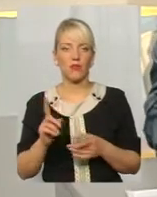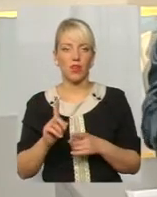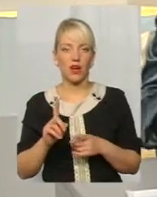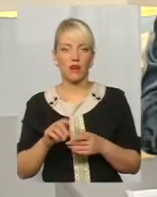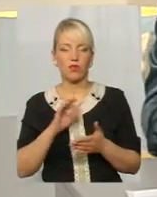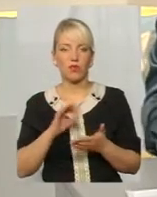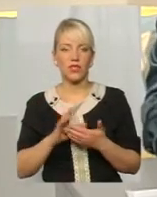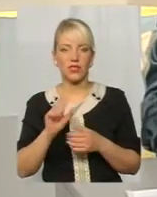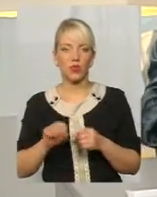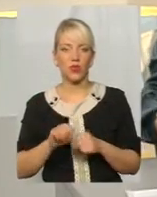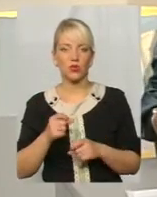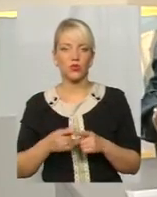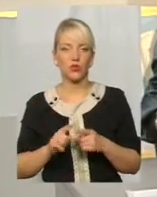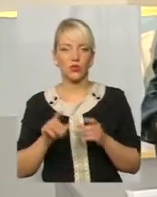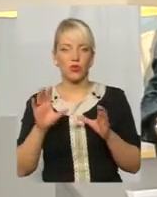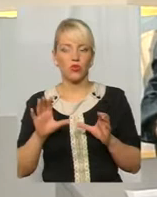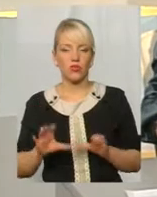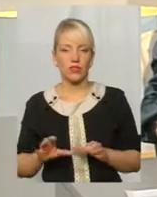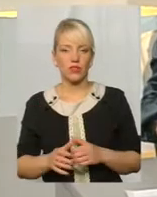відповідальність за порушення цього законодавства?